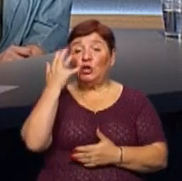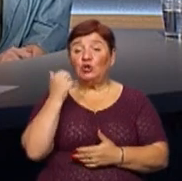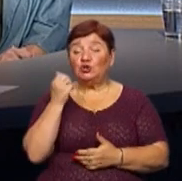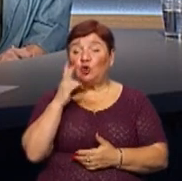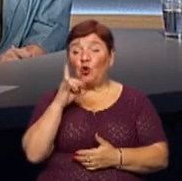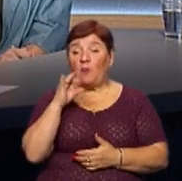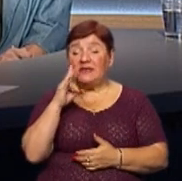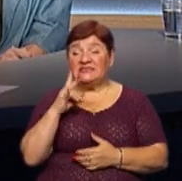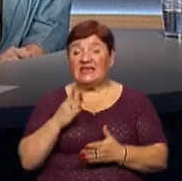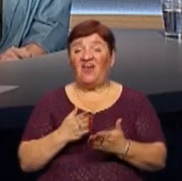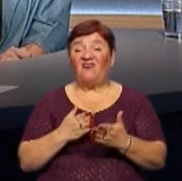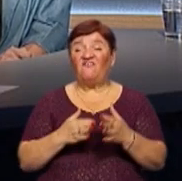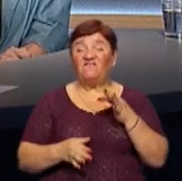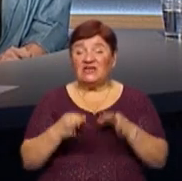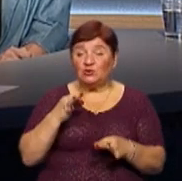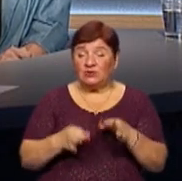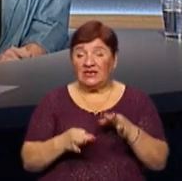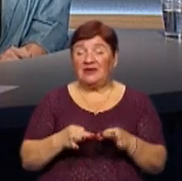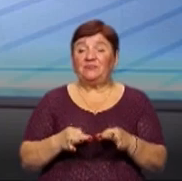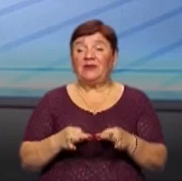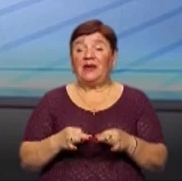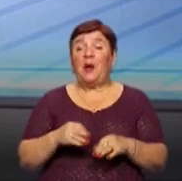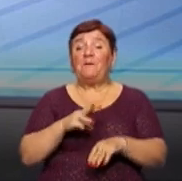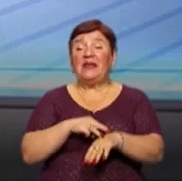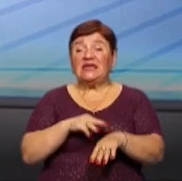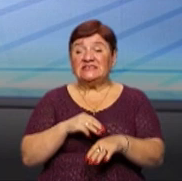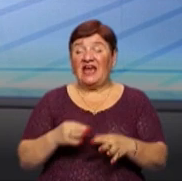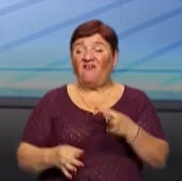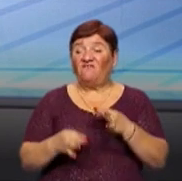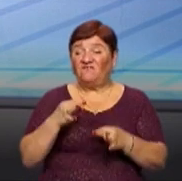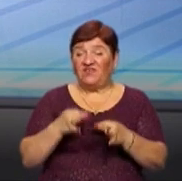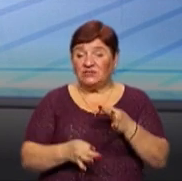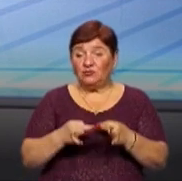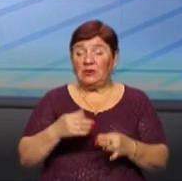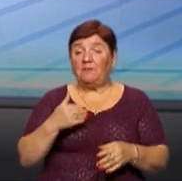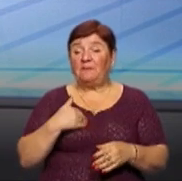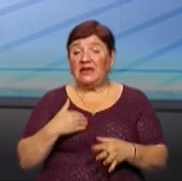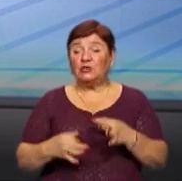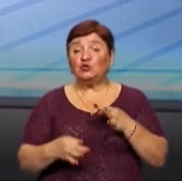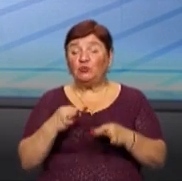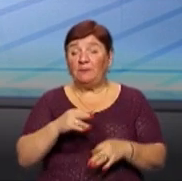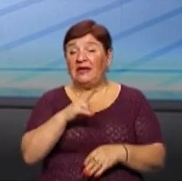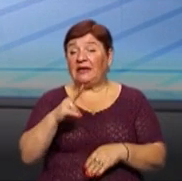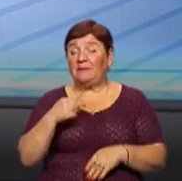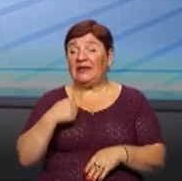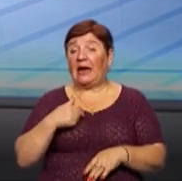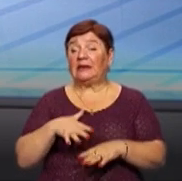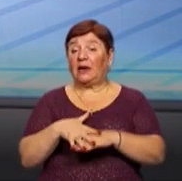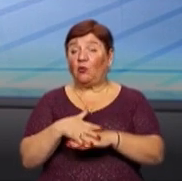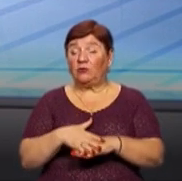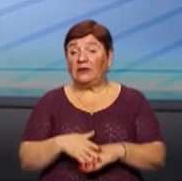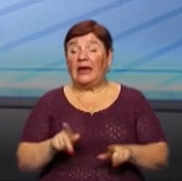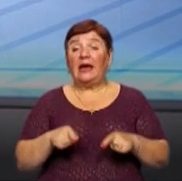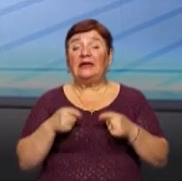Чорнобильці висудили, воєнні висудили, міліція висудила. Моїм суддям, яким я нараховувала, дали